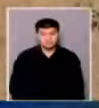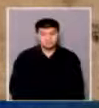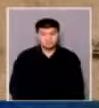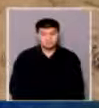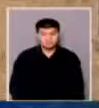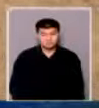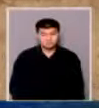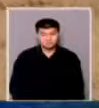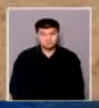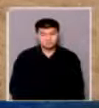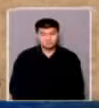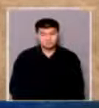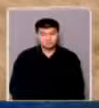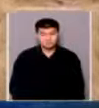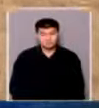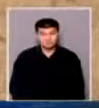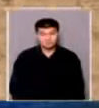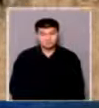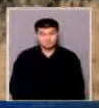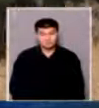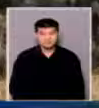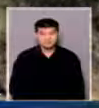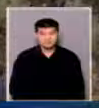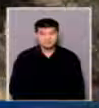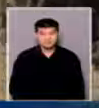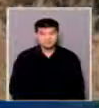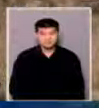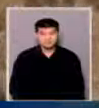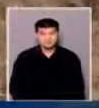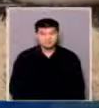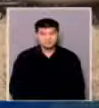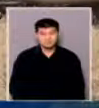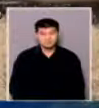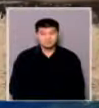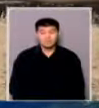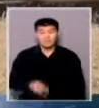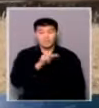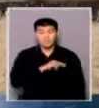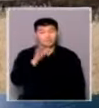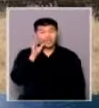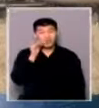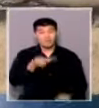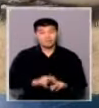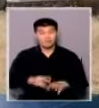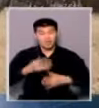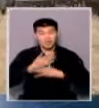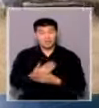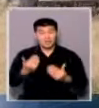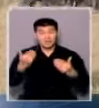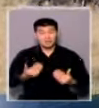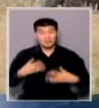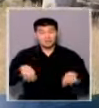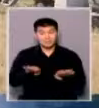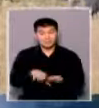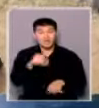Хорошо, молодец. Хорош, молодец. Қызметтік иттердің біліктілігін сынау мақсатында қазір мен де